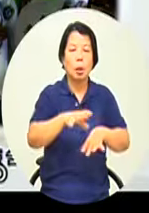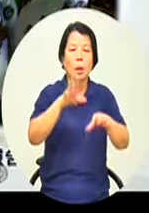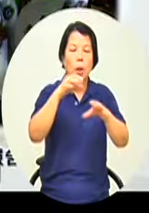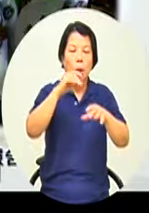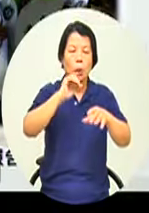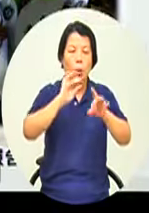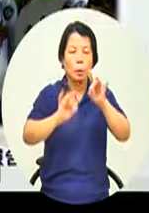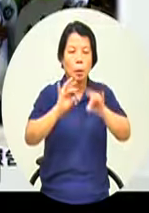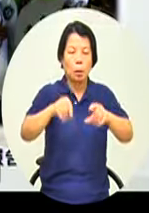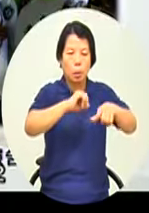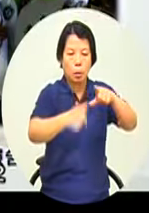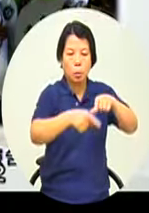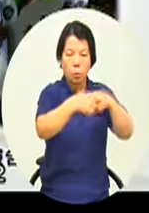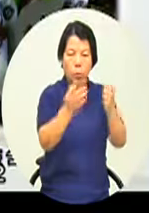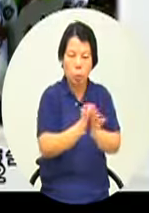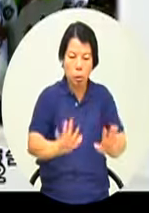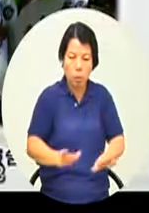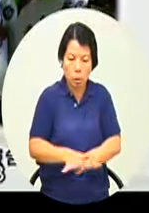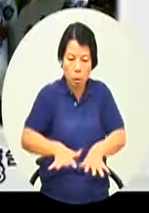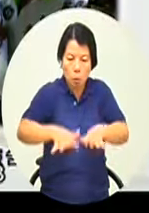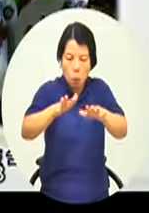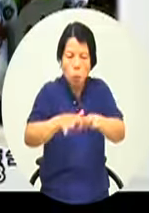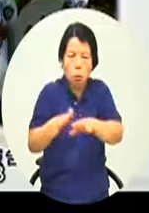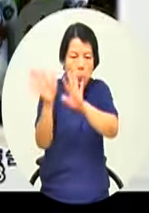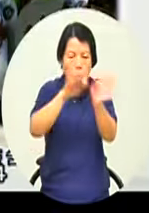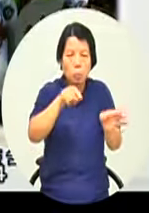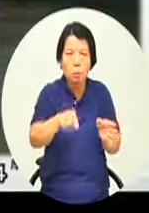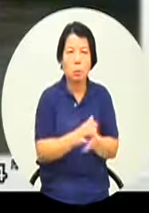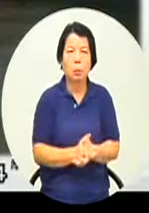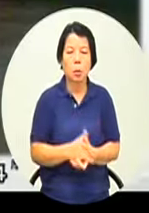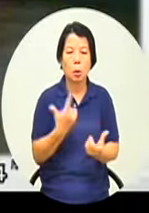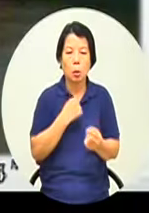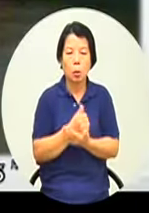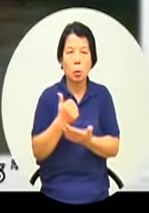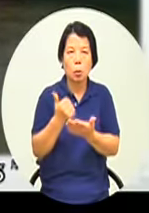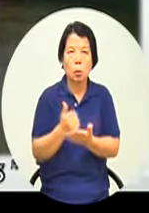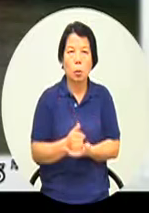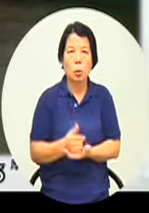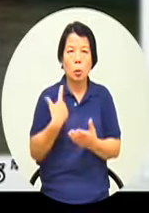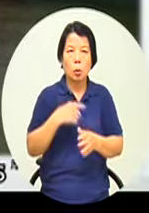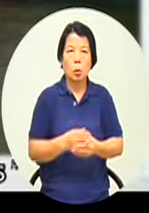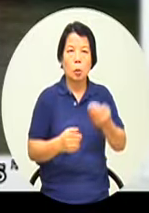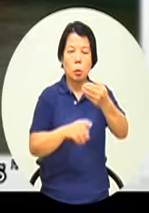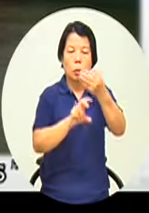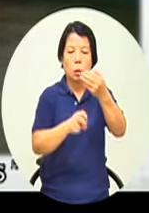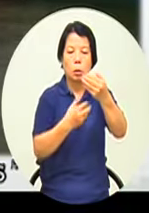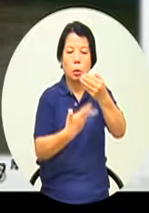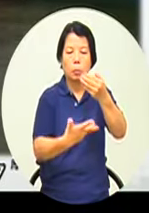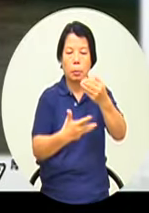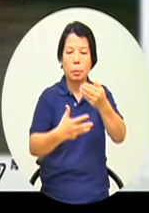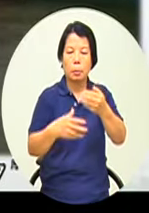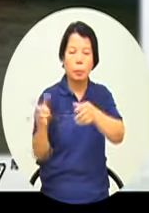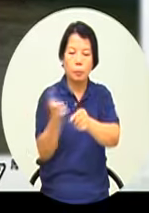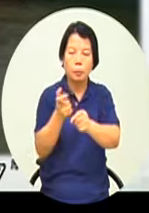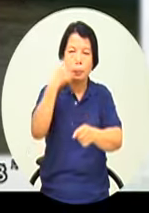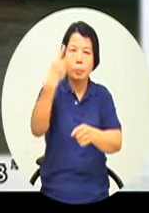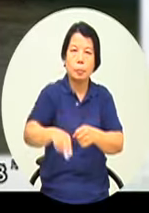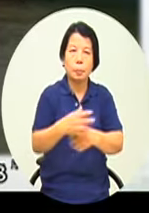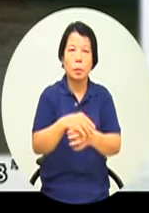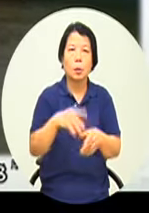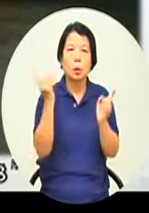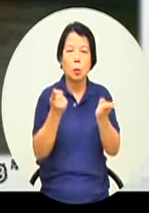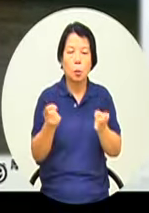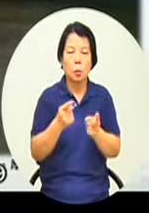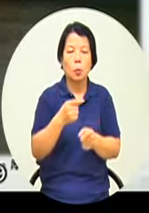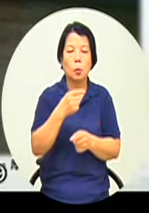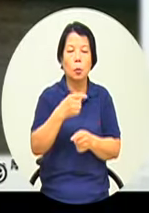整个淹水的情形。可是了解没多久，928又来一个台风，鼓山三路还是照